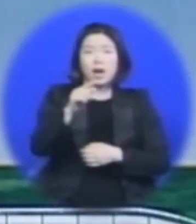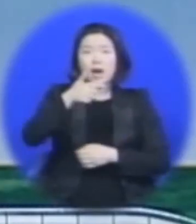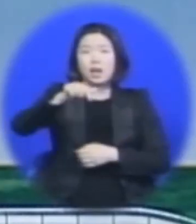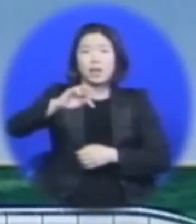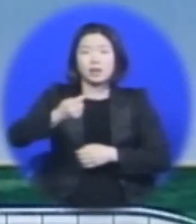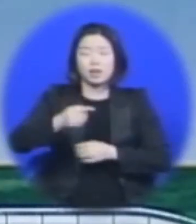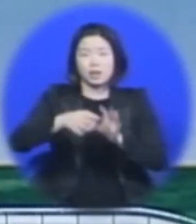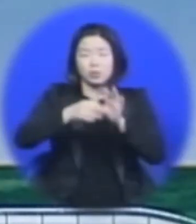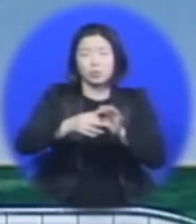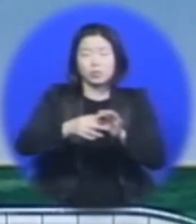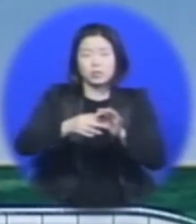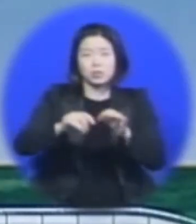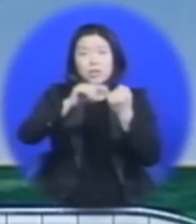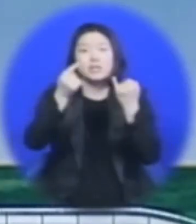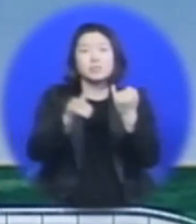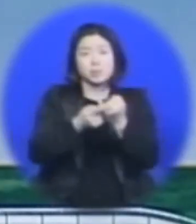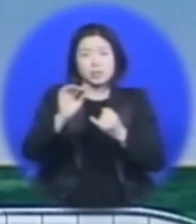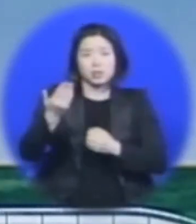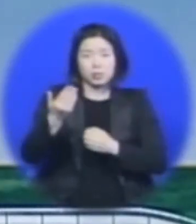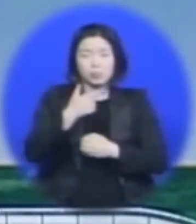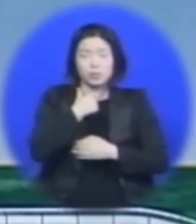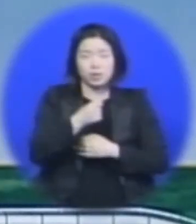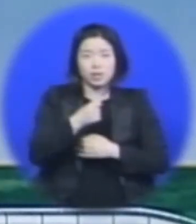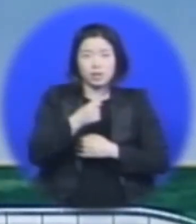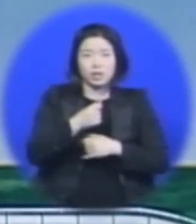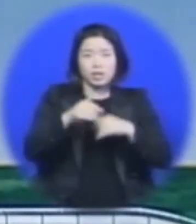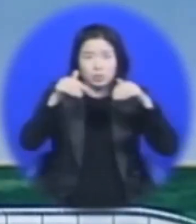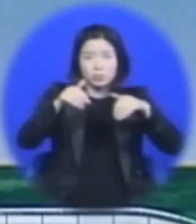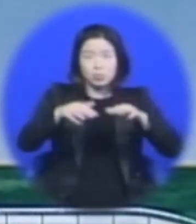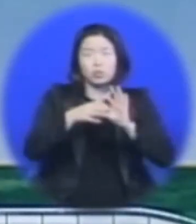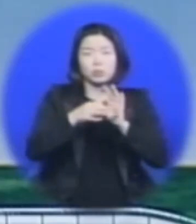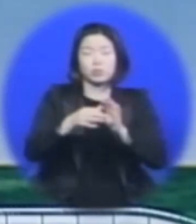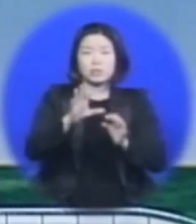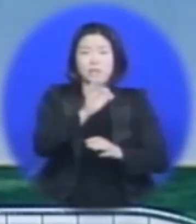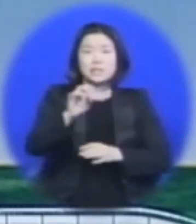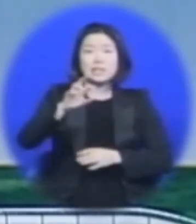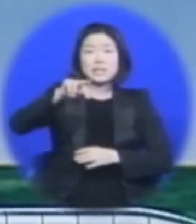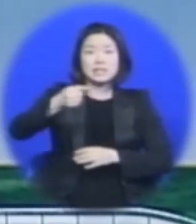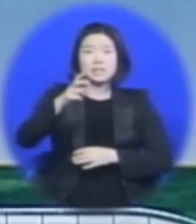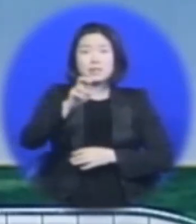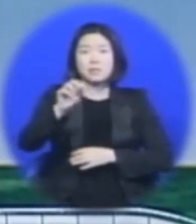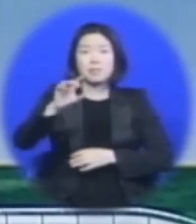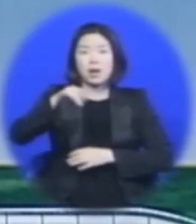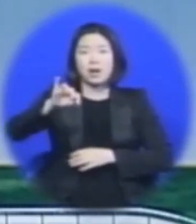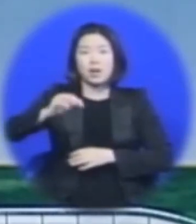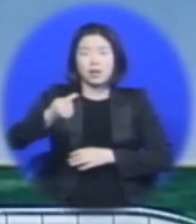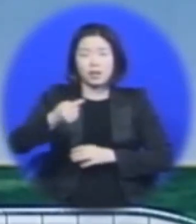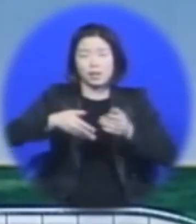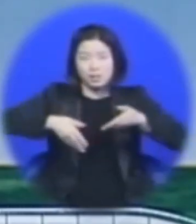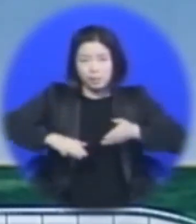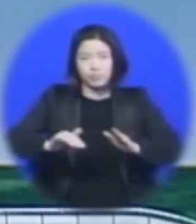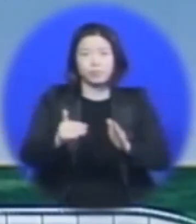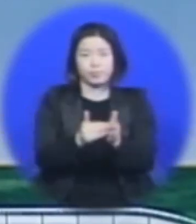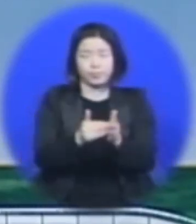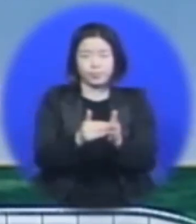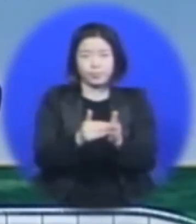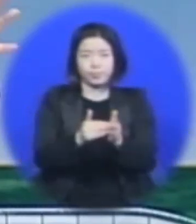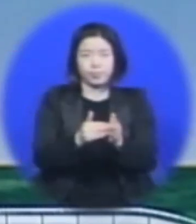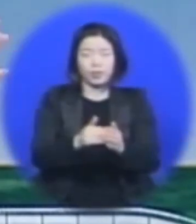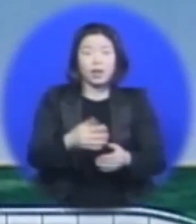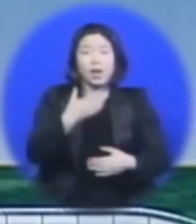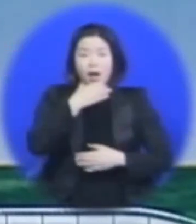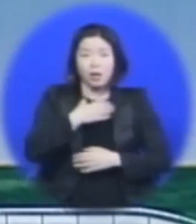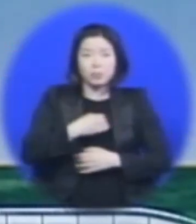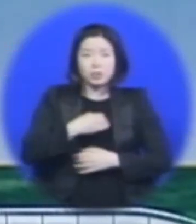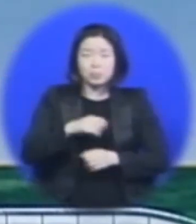되겠다 그래서 종을 통하여 이스마일을 낳습니다 여러분 아브라함의 계획이 뭐